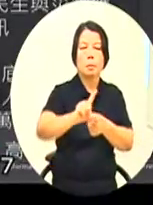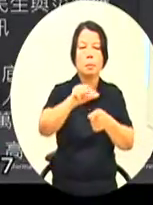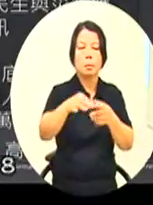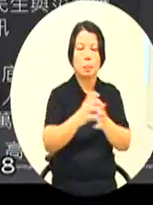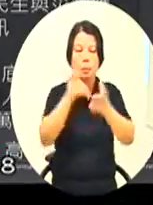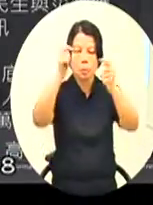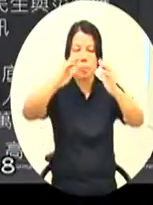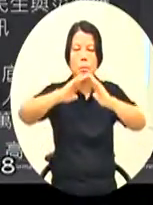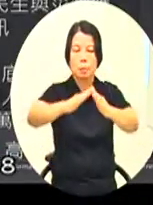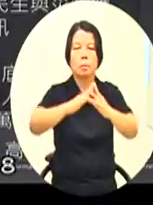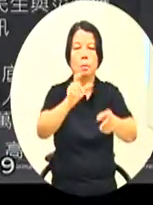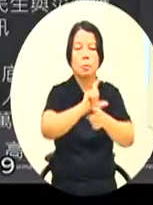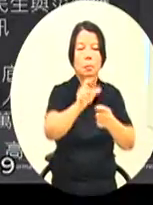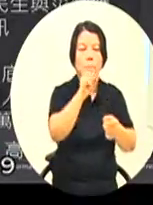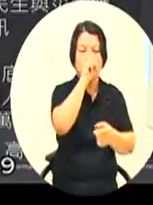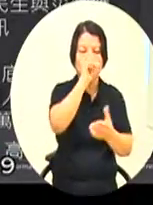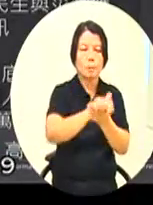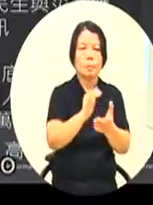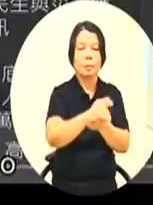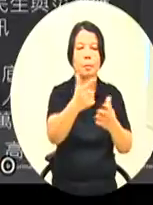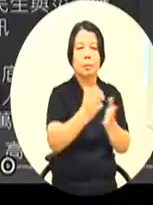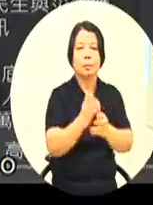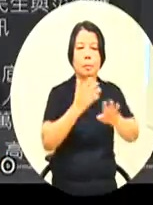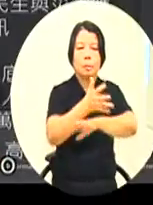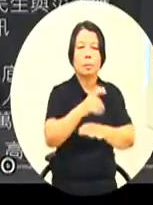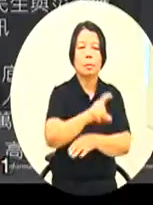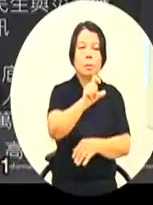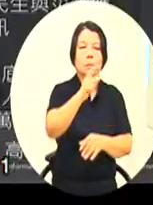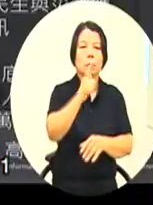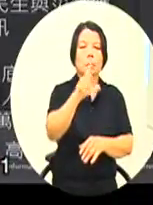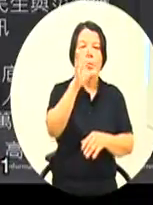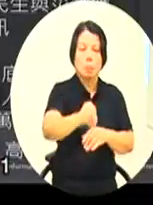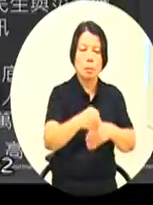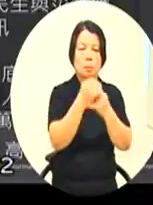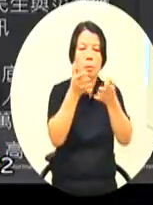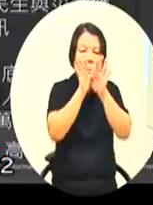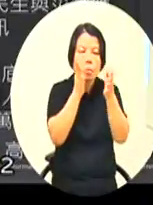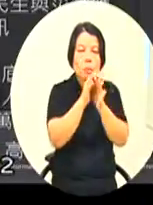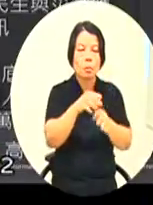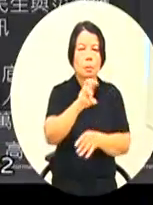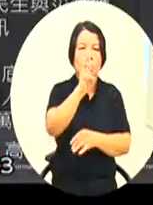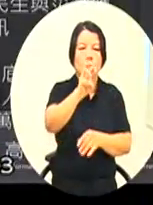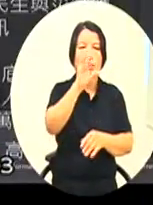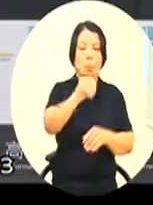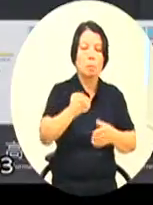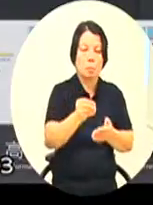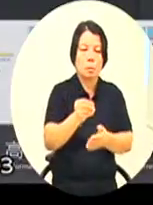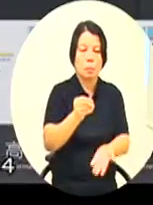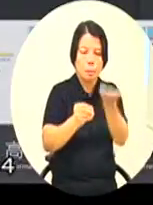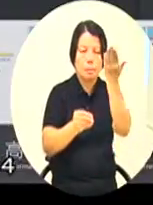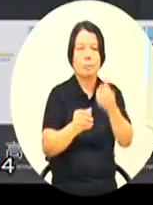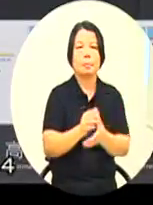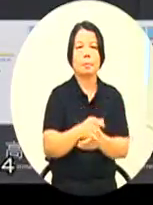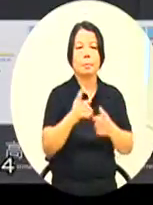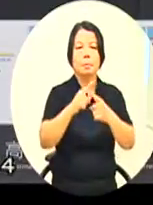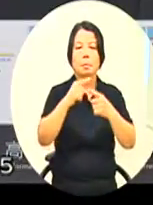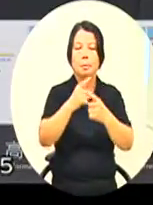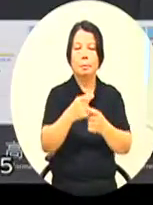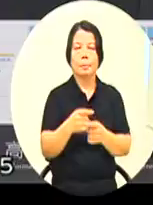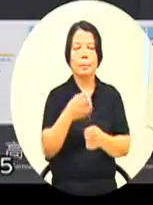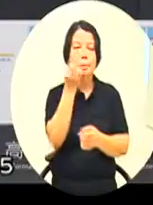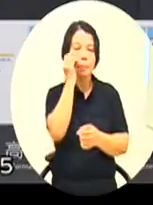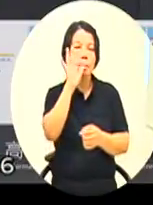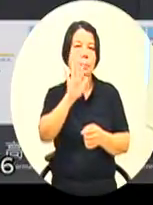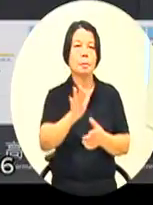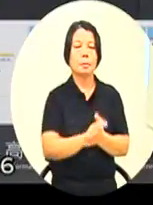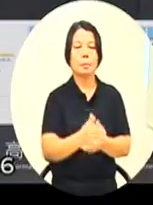雄市政府的 LINE 好友已经超过668,000多人，脸书也有超过300,000人。好，一下。那当然啦，